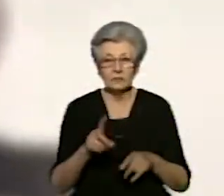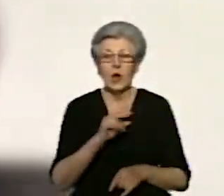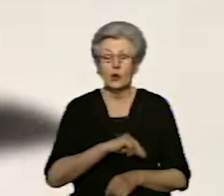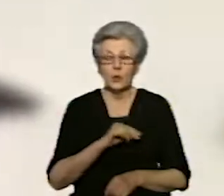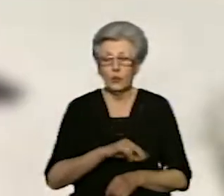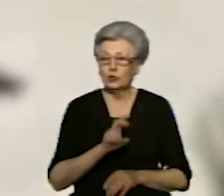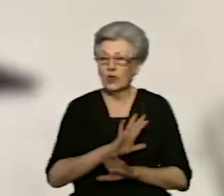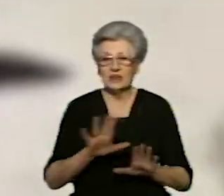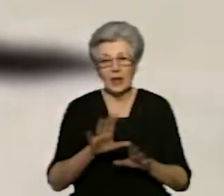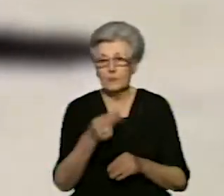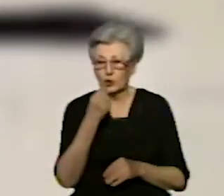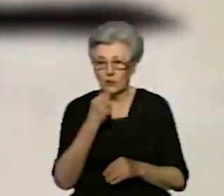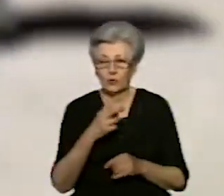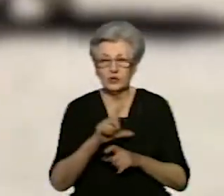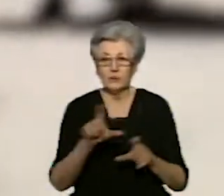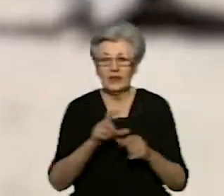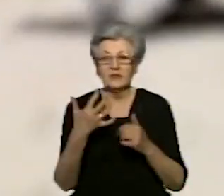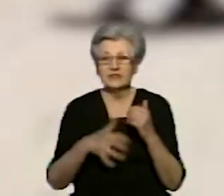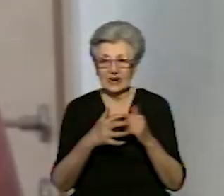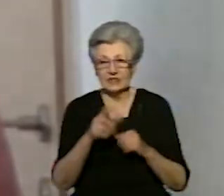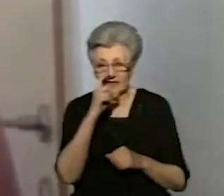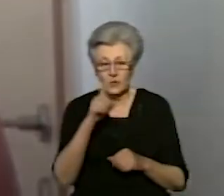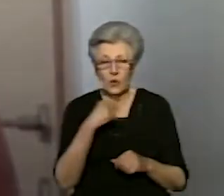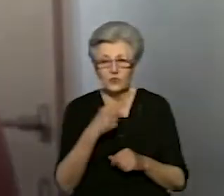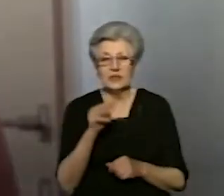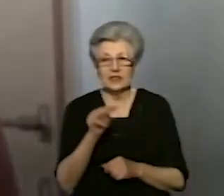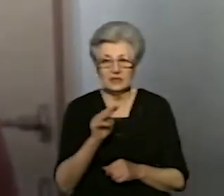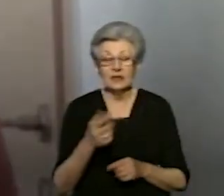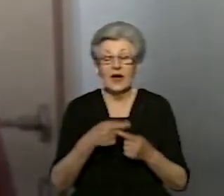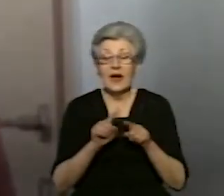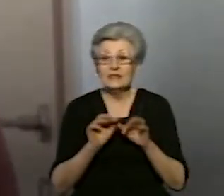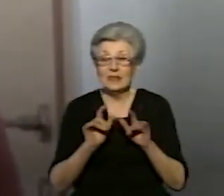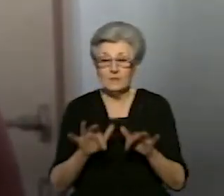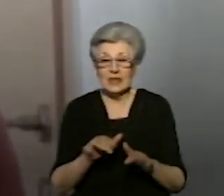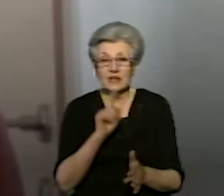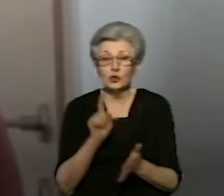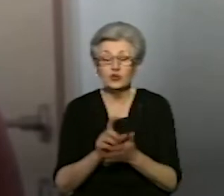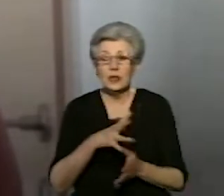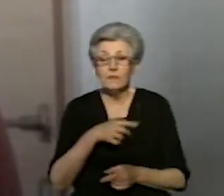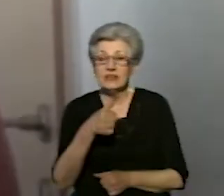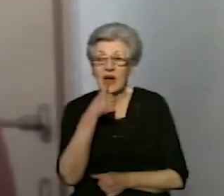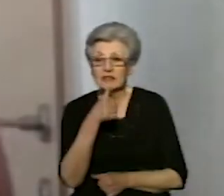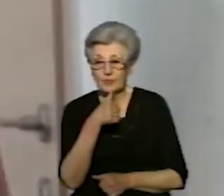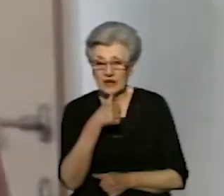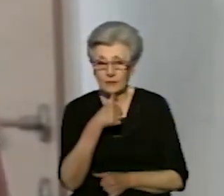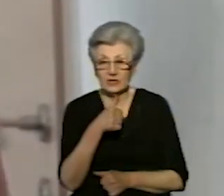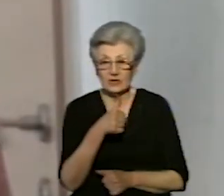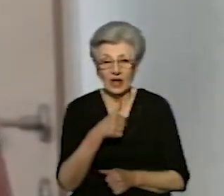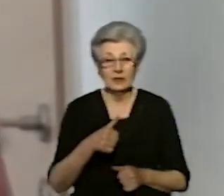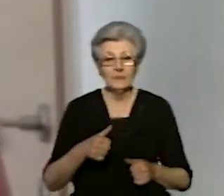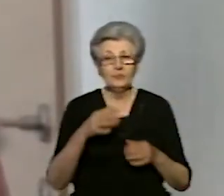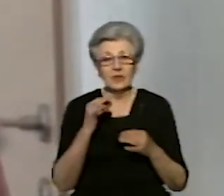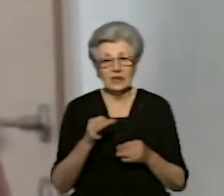магазинів всередині квітня, розповідає Тетяна Шевчик. Ці міри повинні були бути експериментальними і вводились